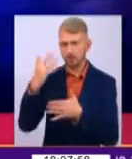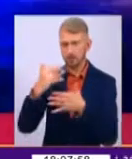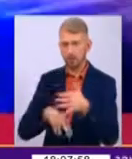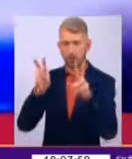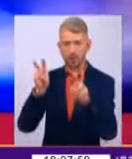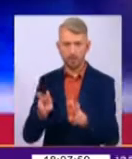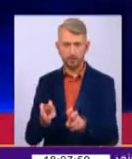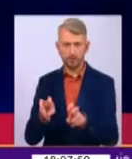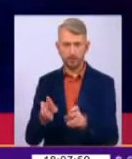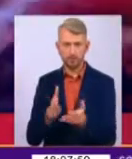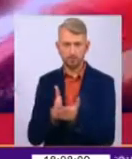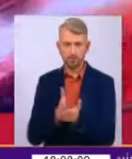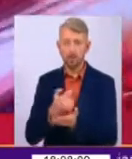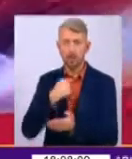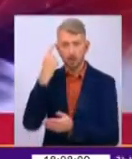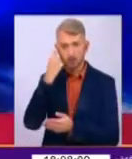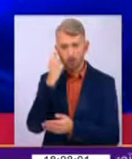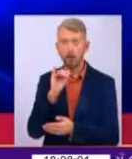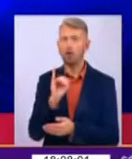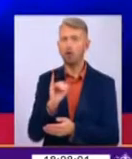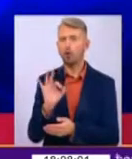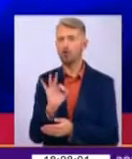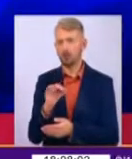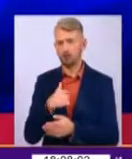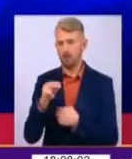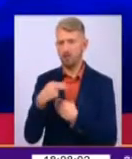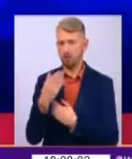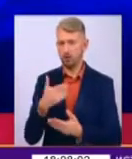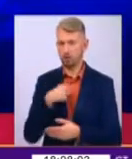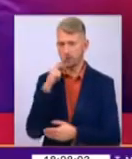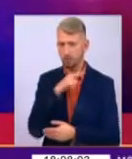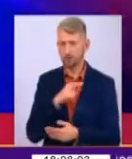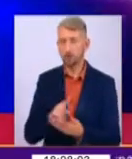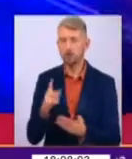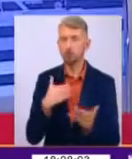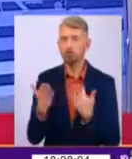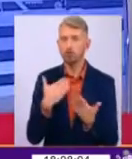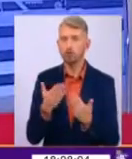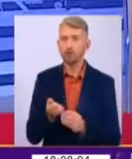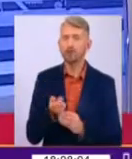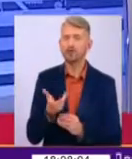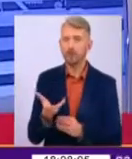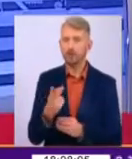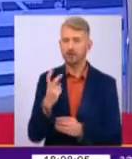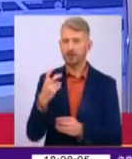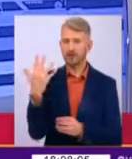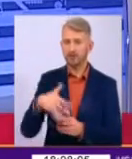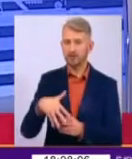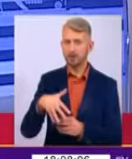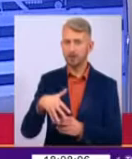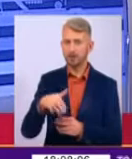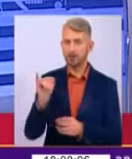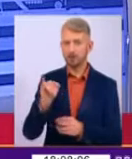що Ігор Олександрович виправить мене, якщо я не правий. Що стосується чисельності 250